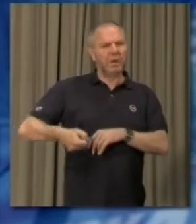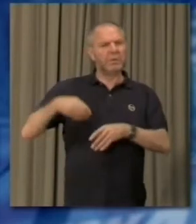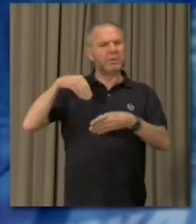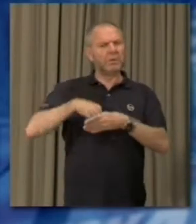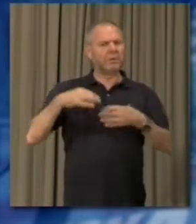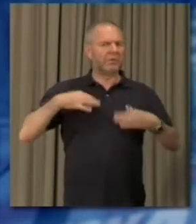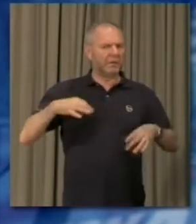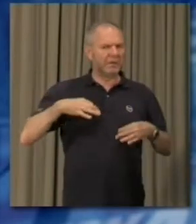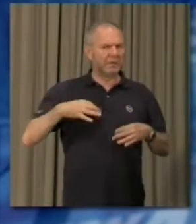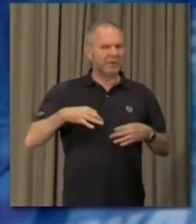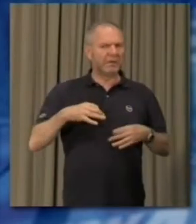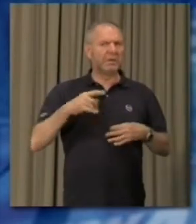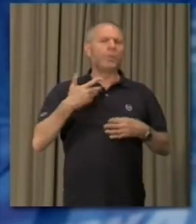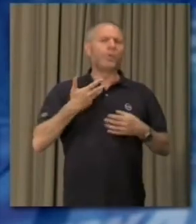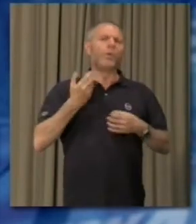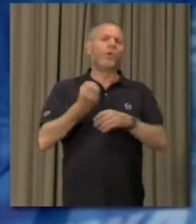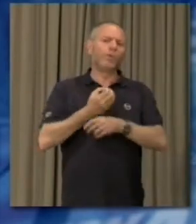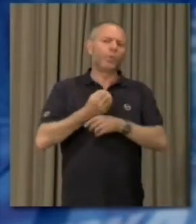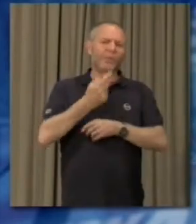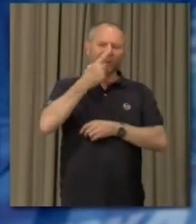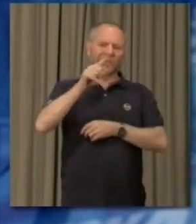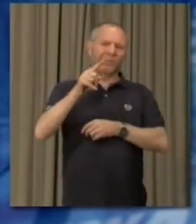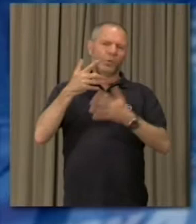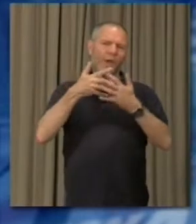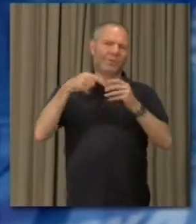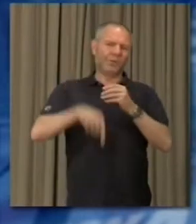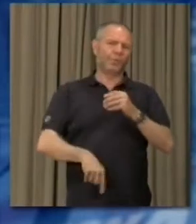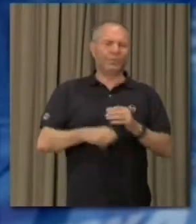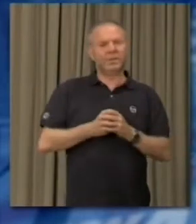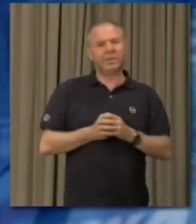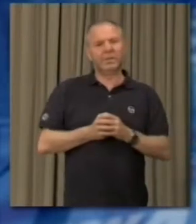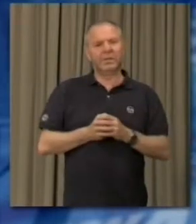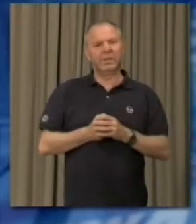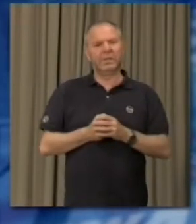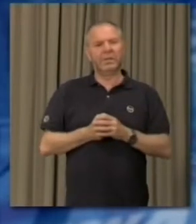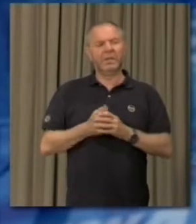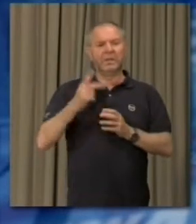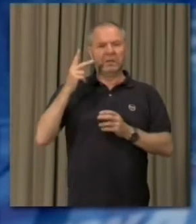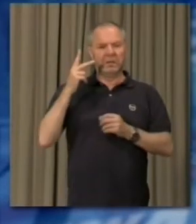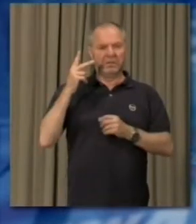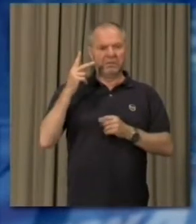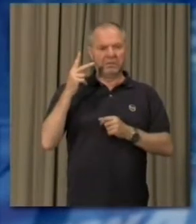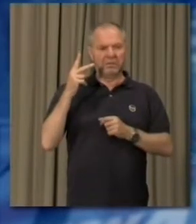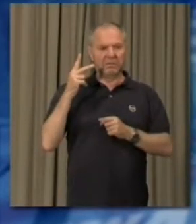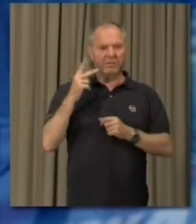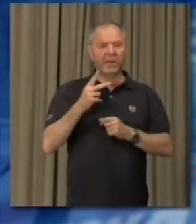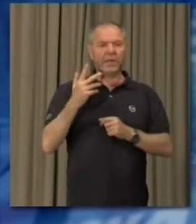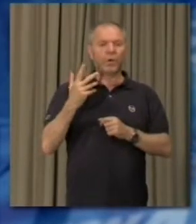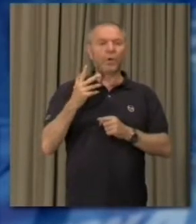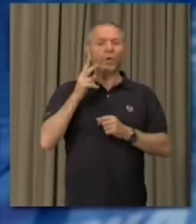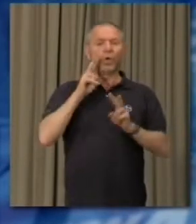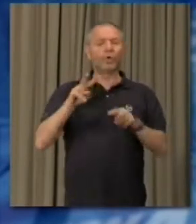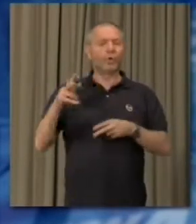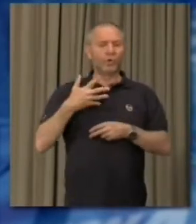contenente i vestiti sì, ma anche frutta esotica tipica dell'America meridionale. Il narcotrafficante non aveva messo in conto che per quel